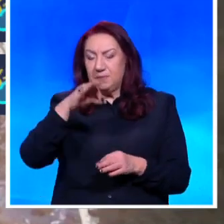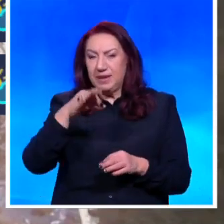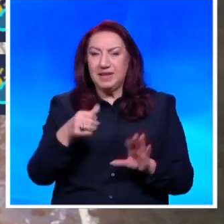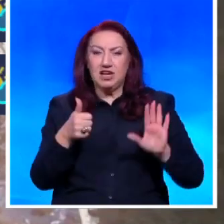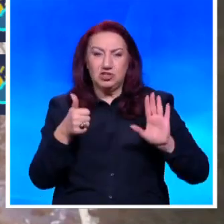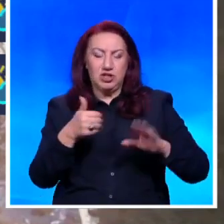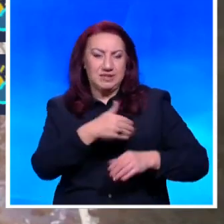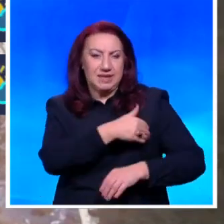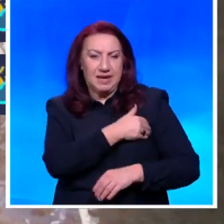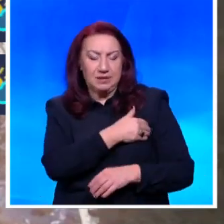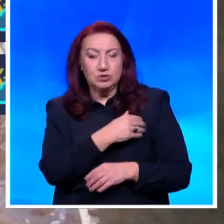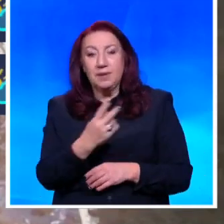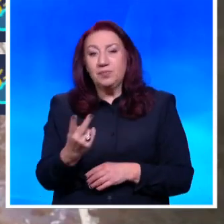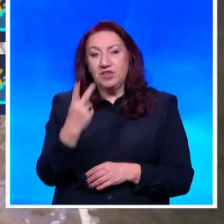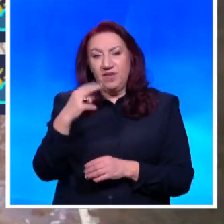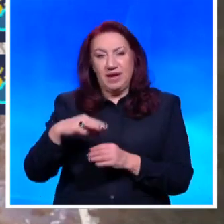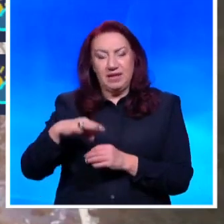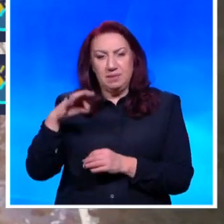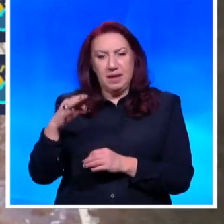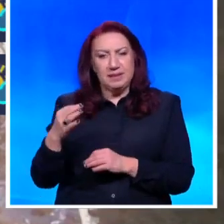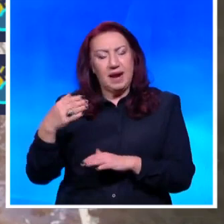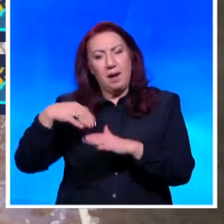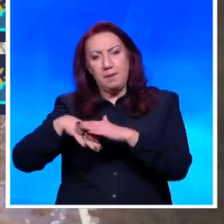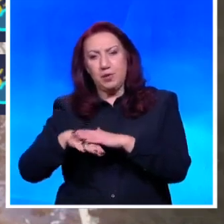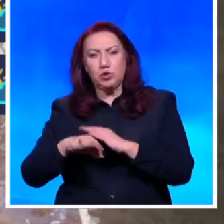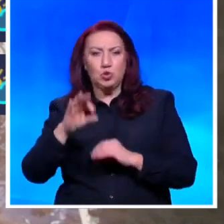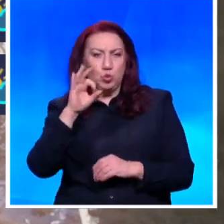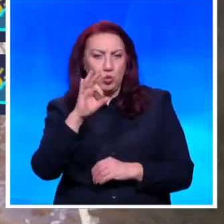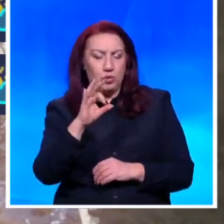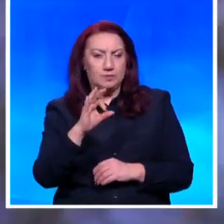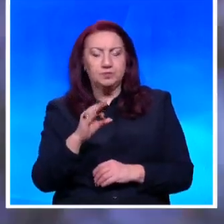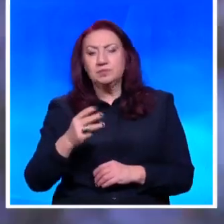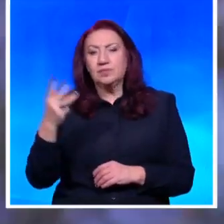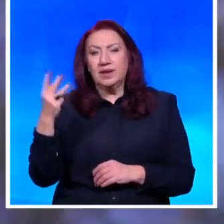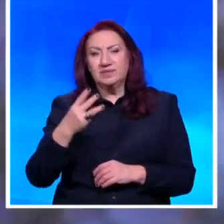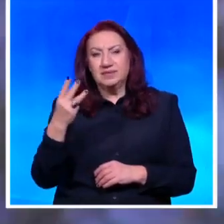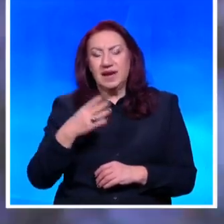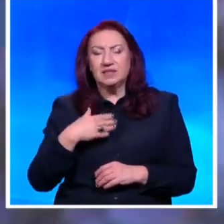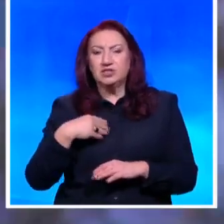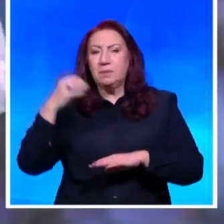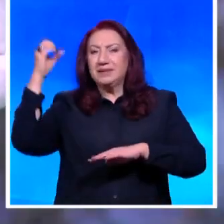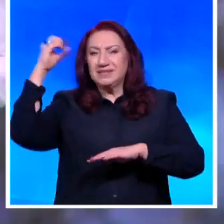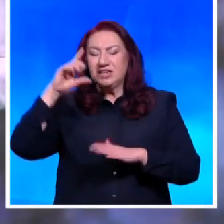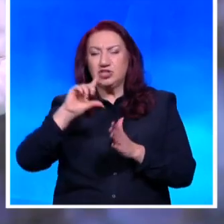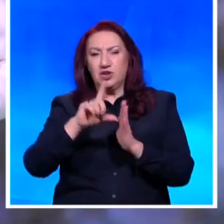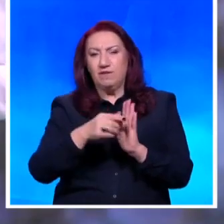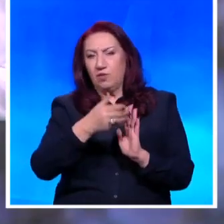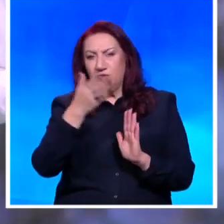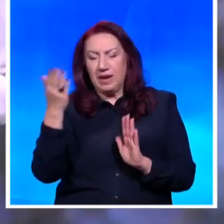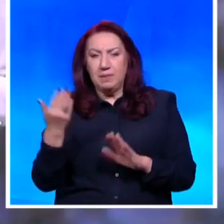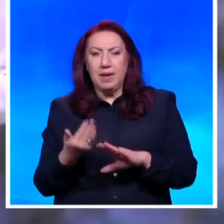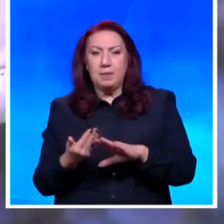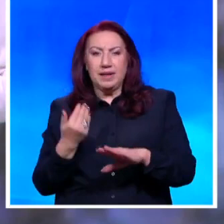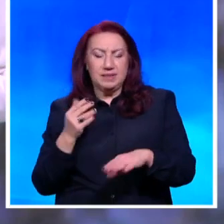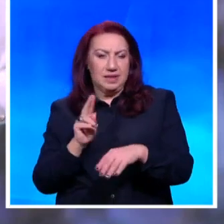6 градуса, на 2000 метра около и малко под нулата. И в сряда ще преобладава слънчево време, преди обяд на места в